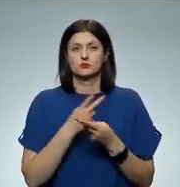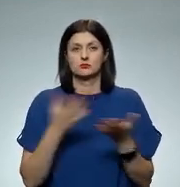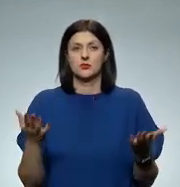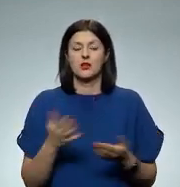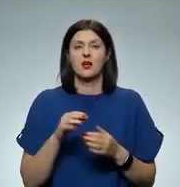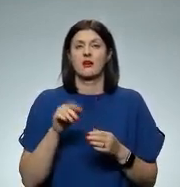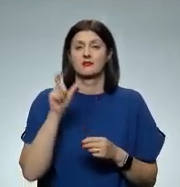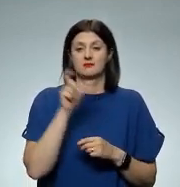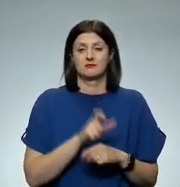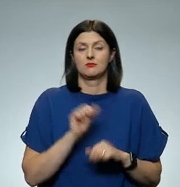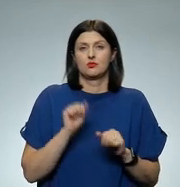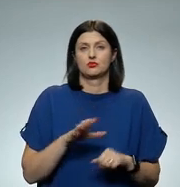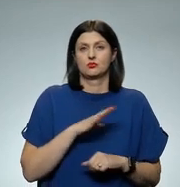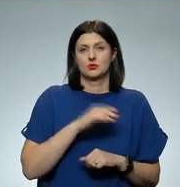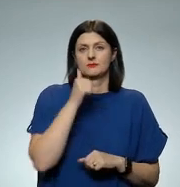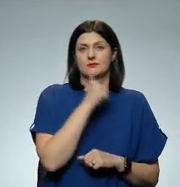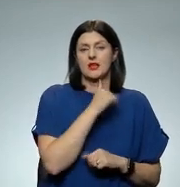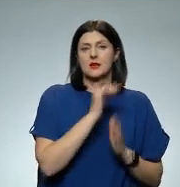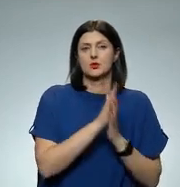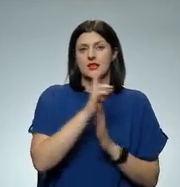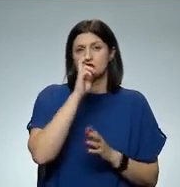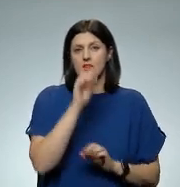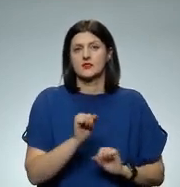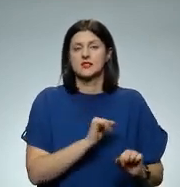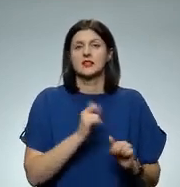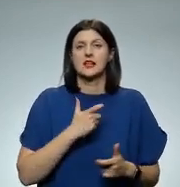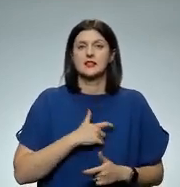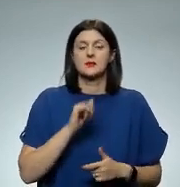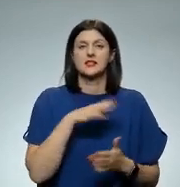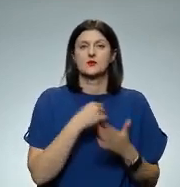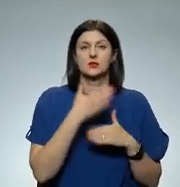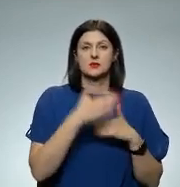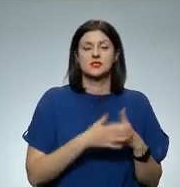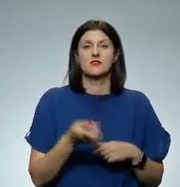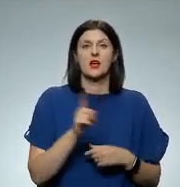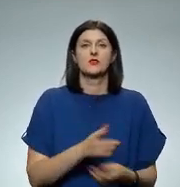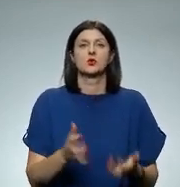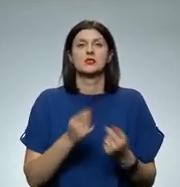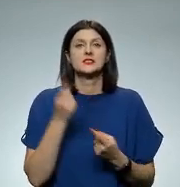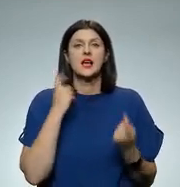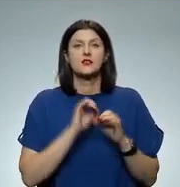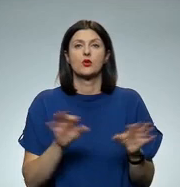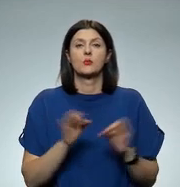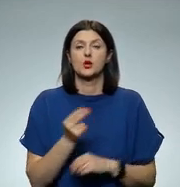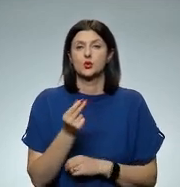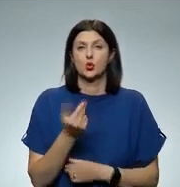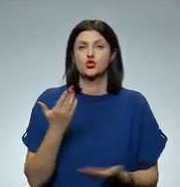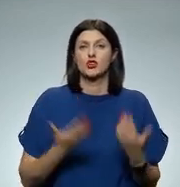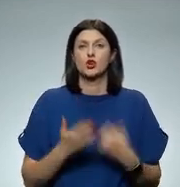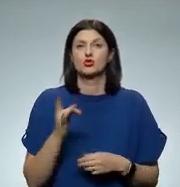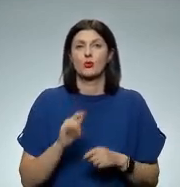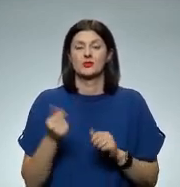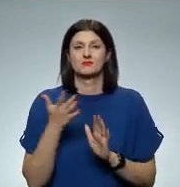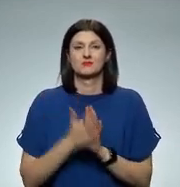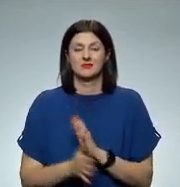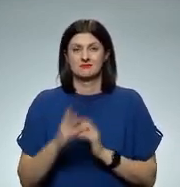лишитись анонімом і просити державного захисту для себе і своїх близьких, та навіть отримати за інформацію гроші. Якщо розмір збитків,